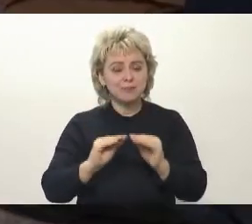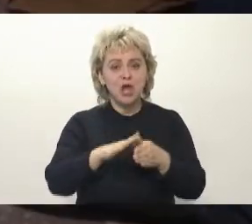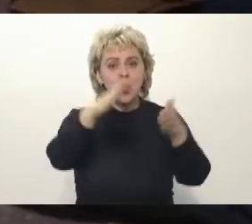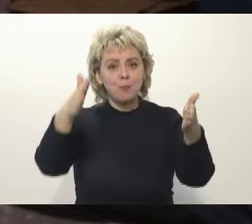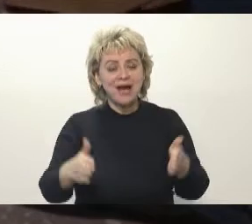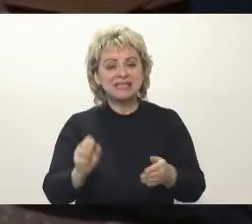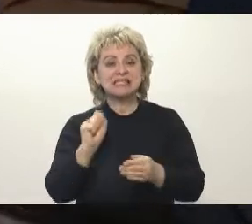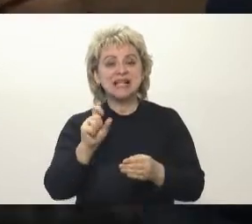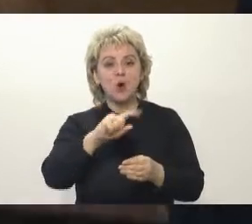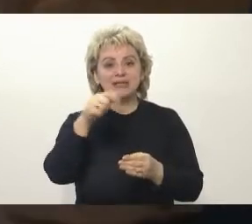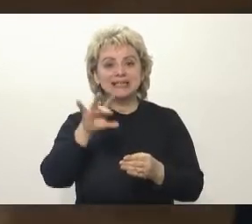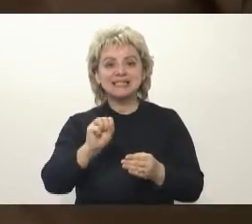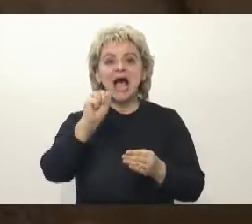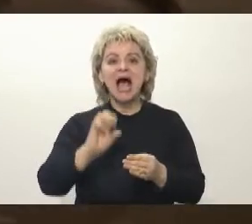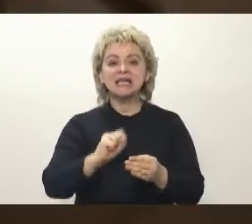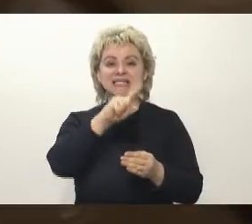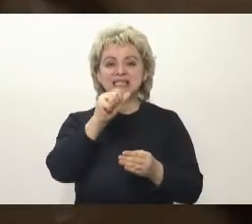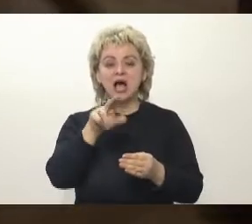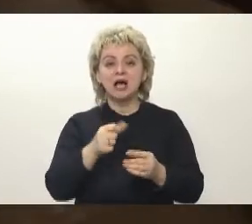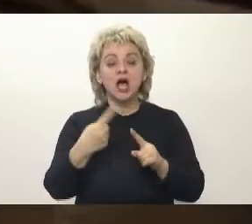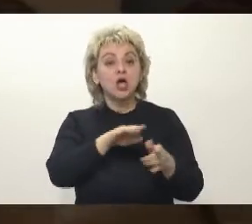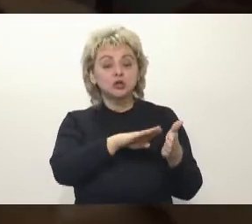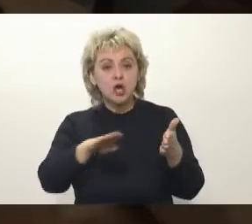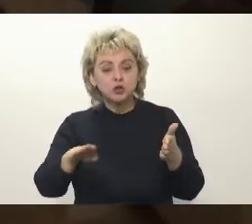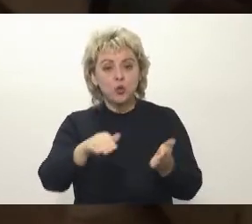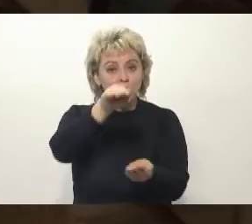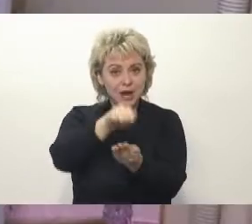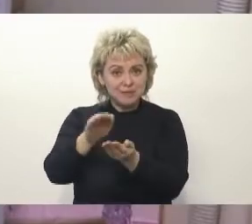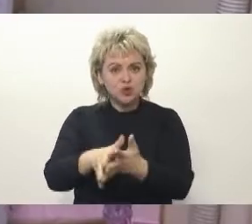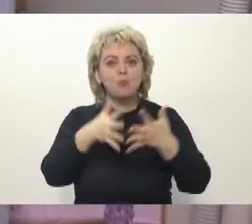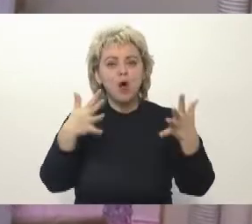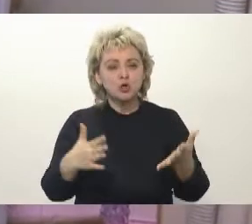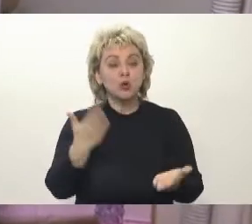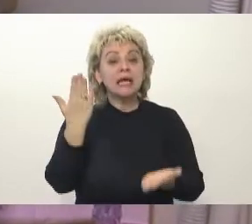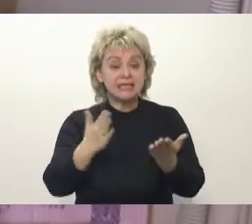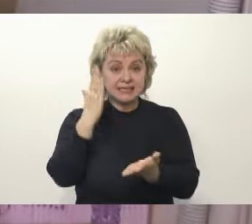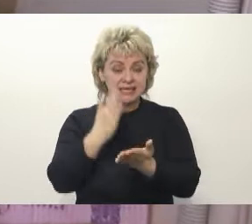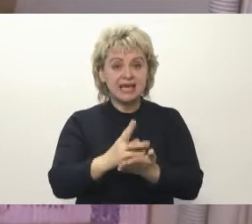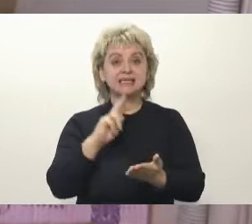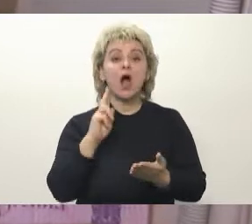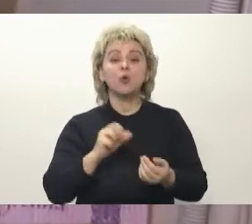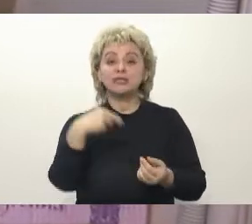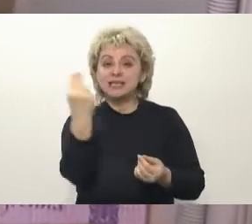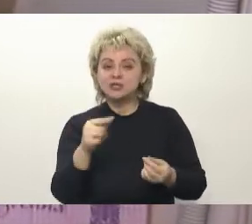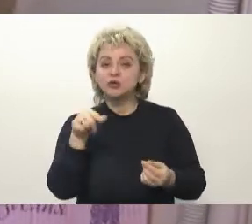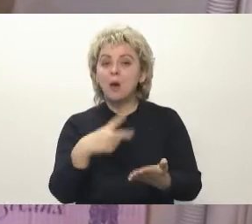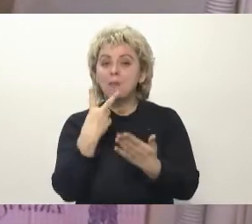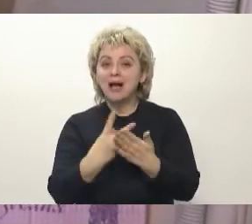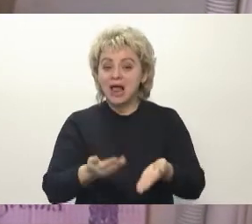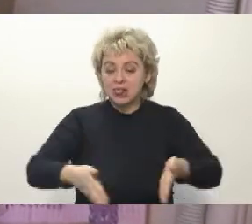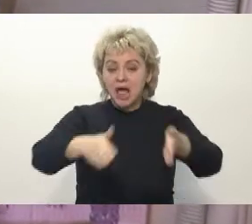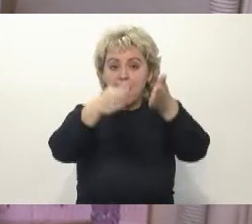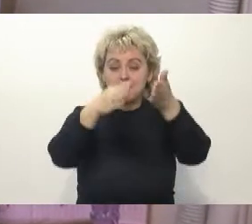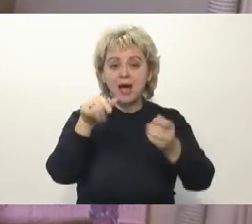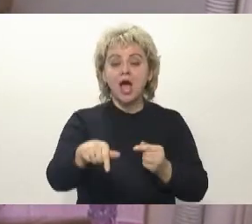могильников золотоордынского Азака. На большинстве надгробий, если есть какой-то орнамент, то там изображена как раз эта лампа.